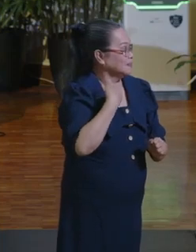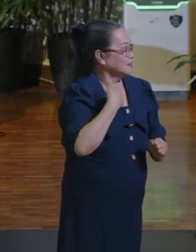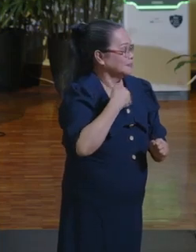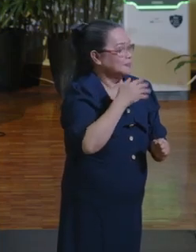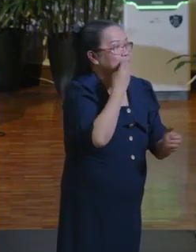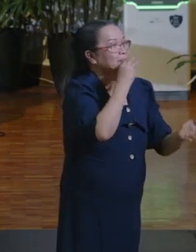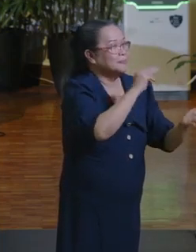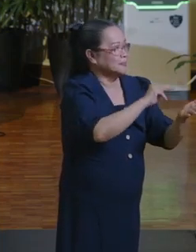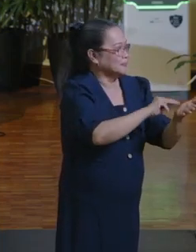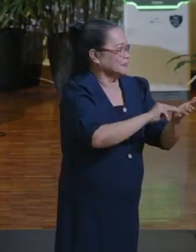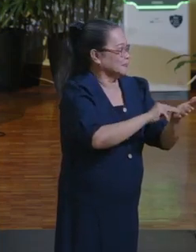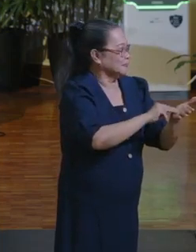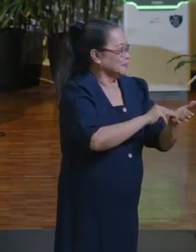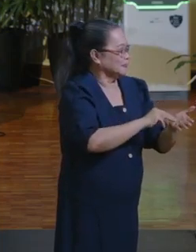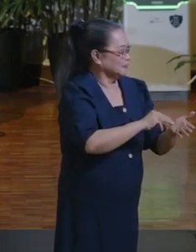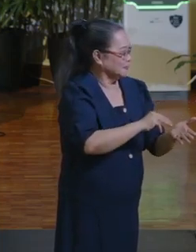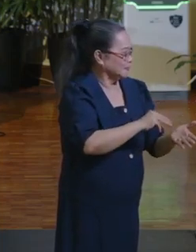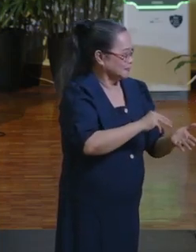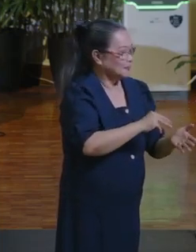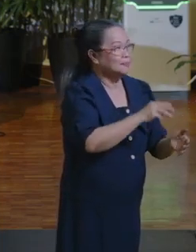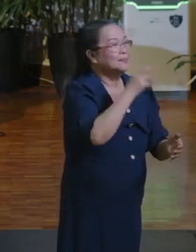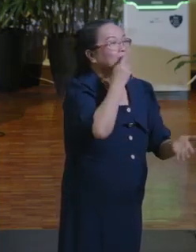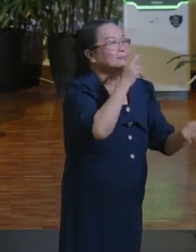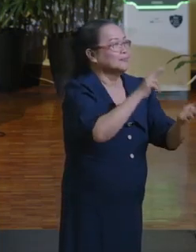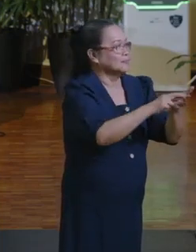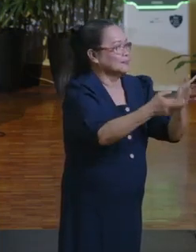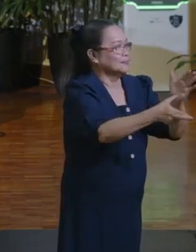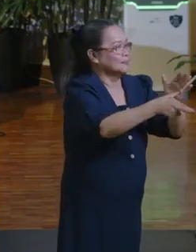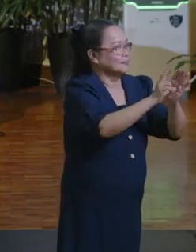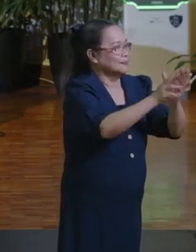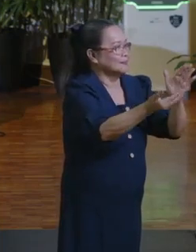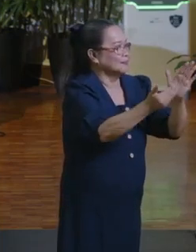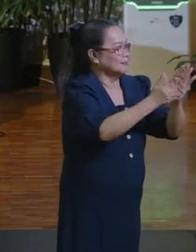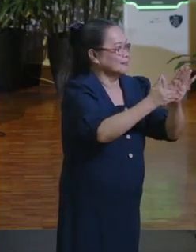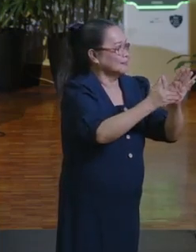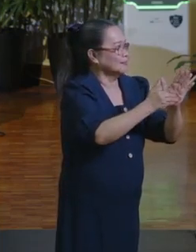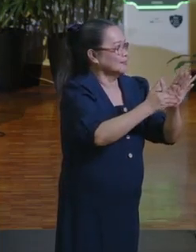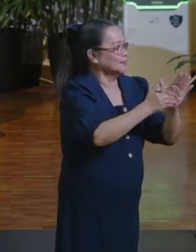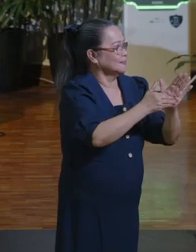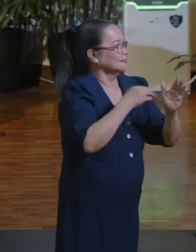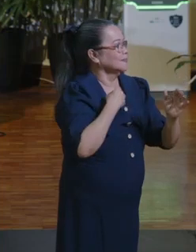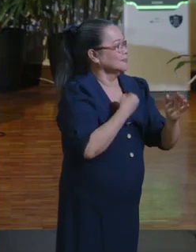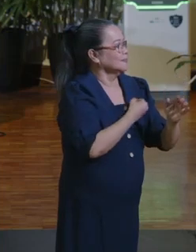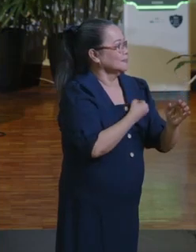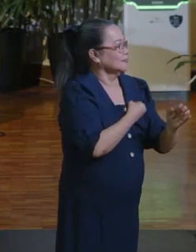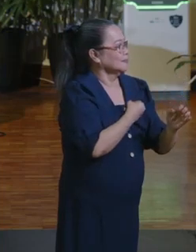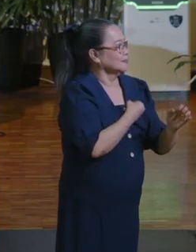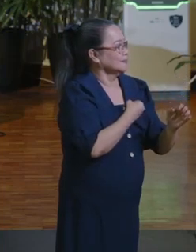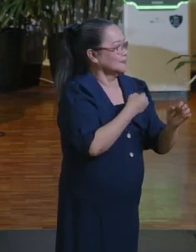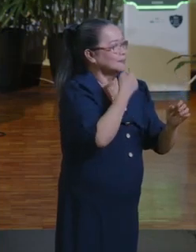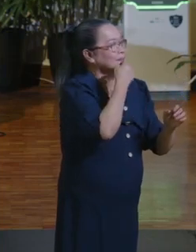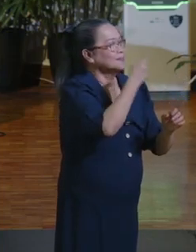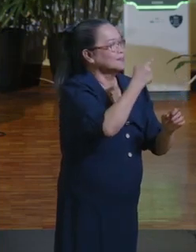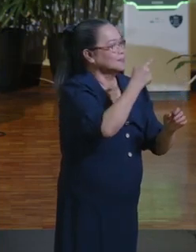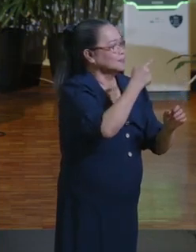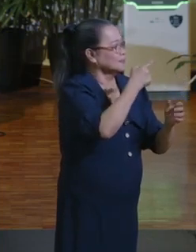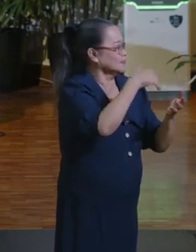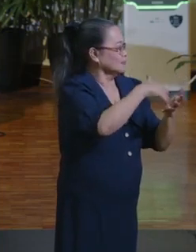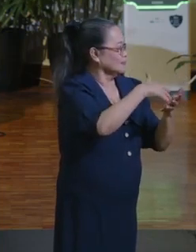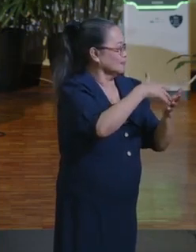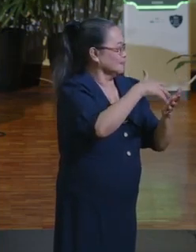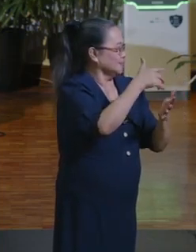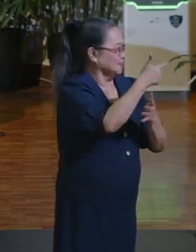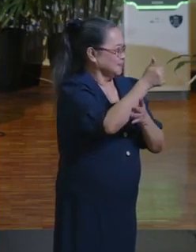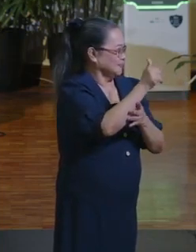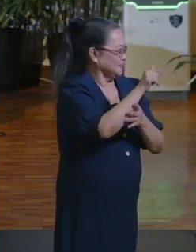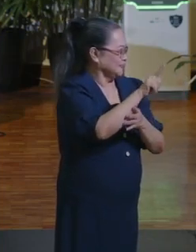messages, no, ay i-review ko saglit ang pinagdaanan natin sa aklat ng